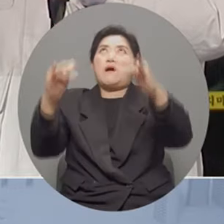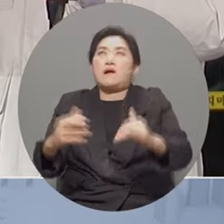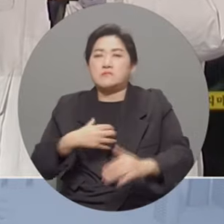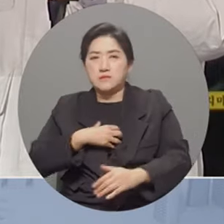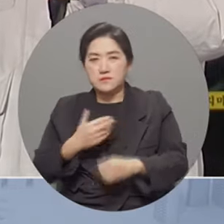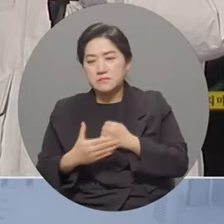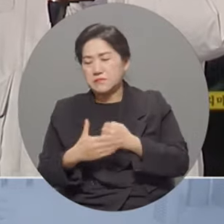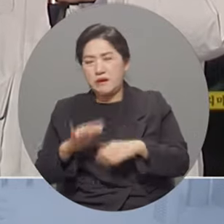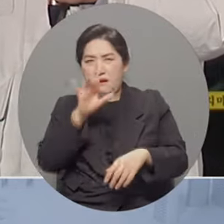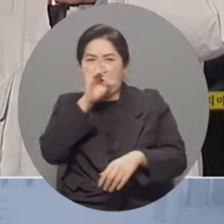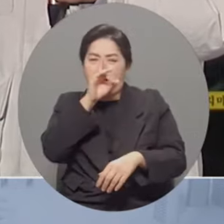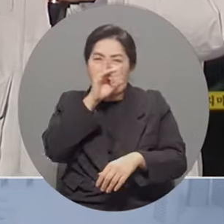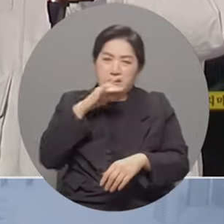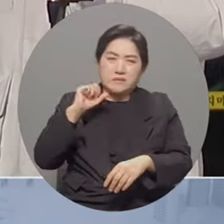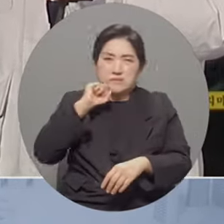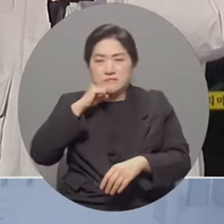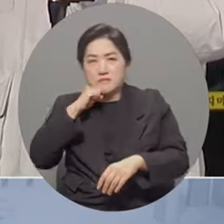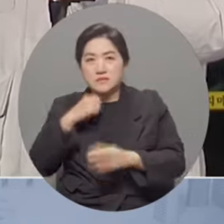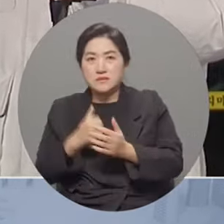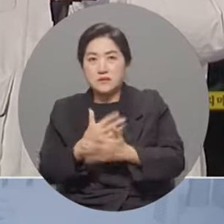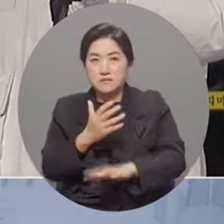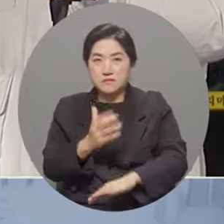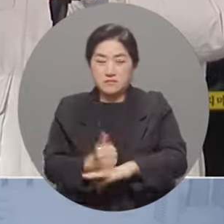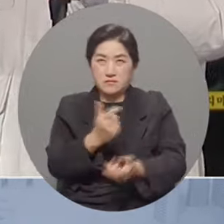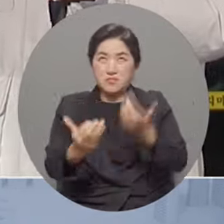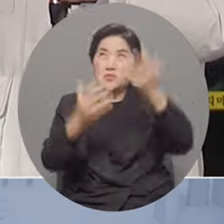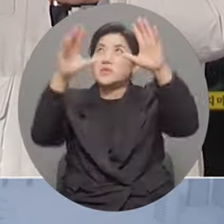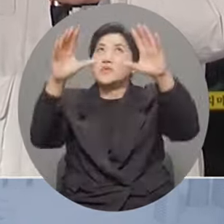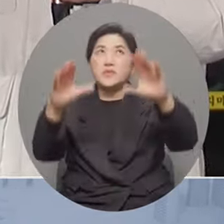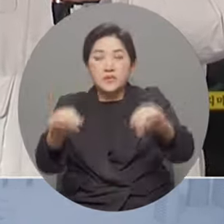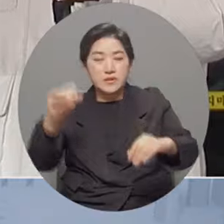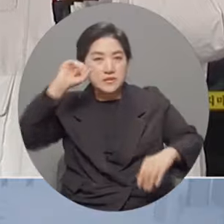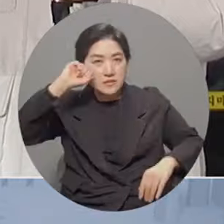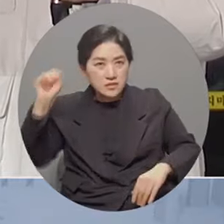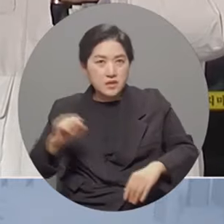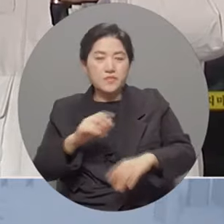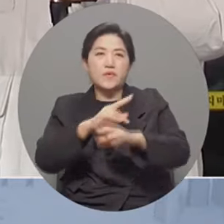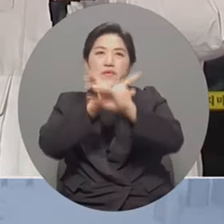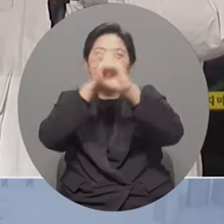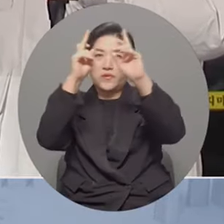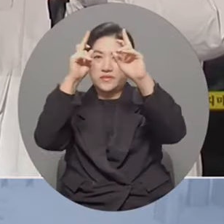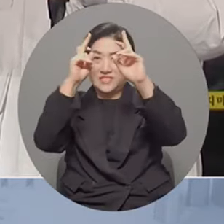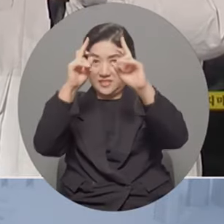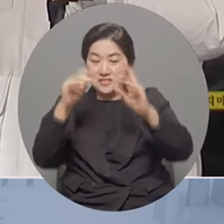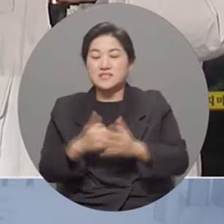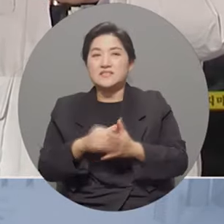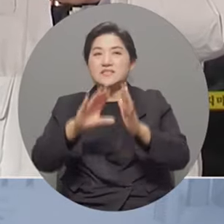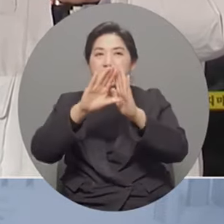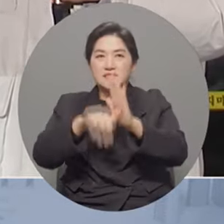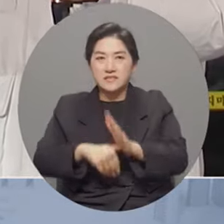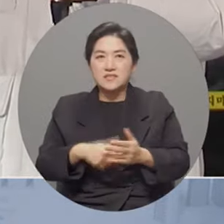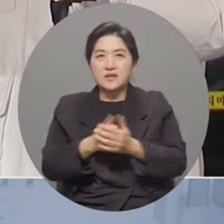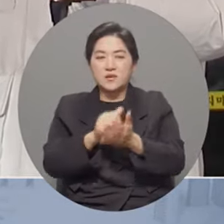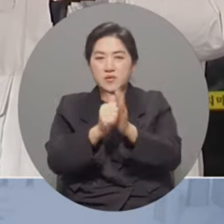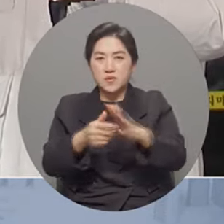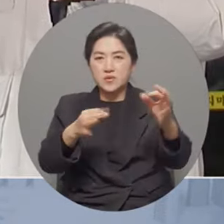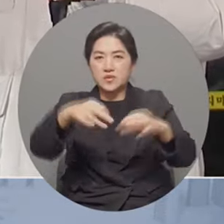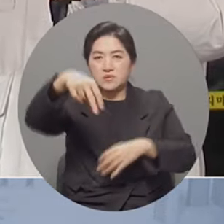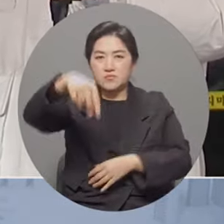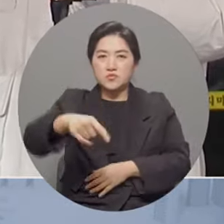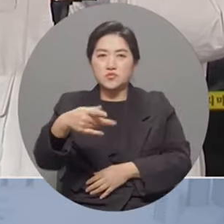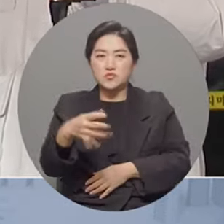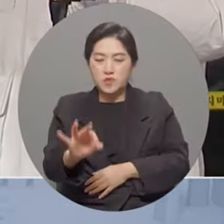있어 어려움을 겪었습니다. 결국 큰 불을 잡은 뒤인 오늘 새벽 0시 21분에 고 김수광 소방교가, 그로부터